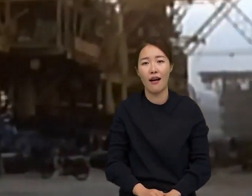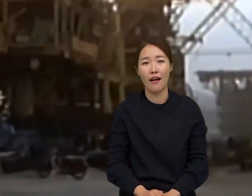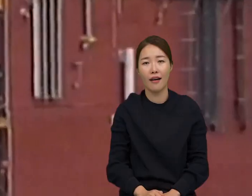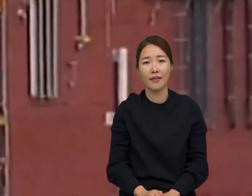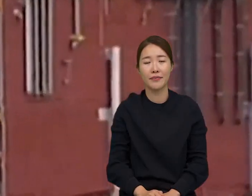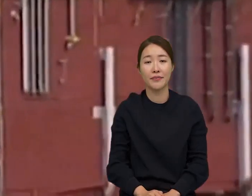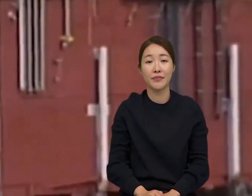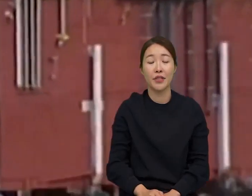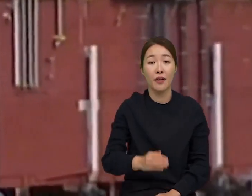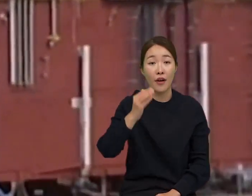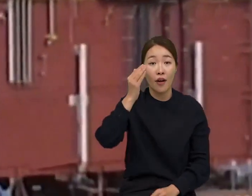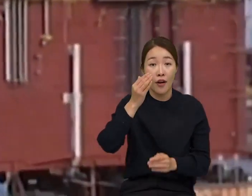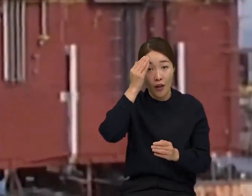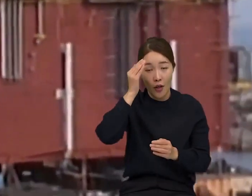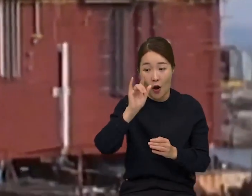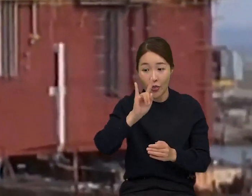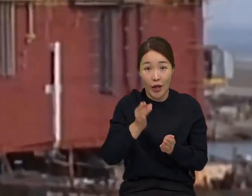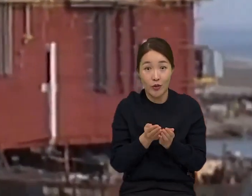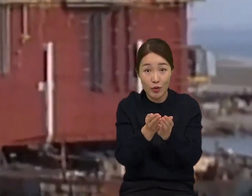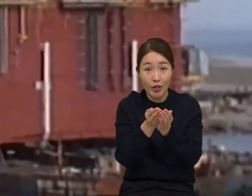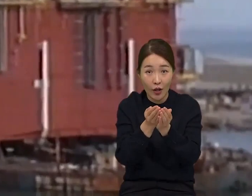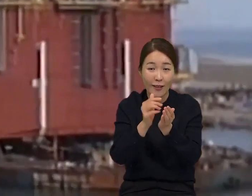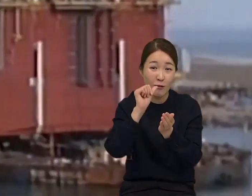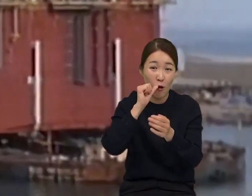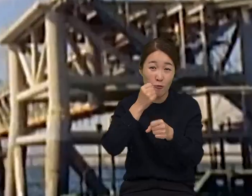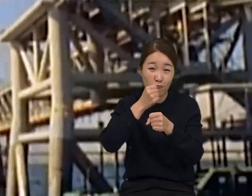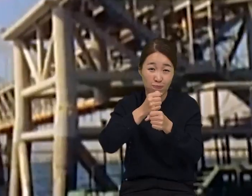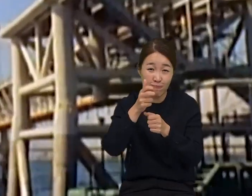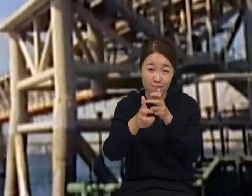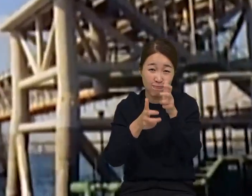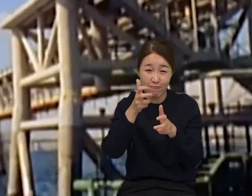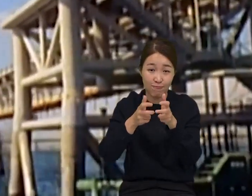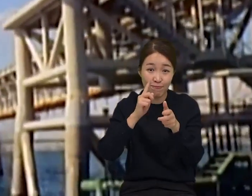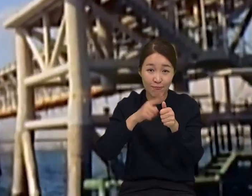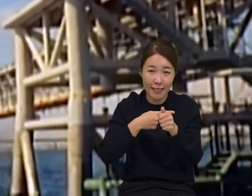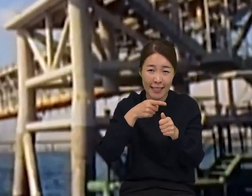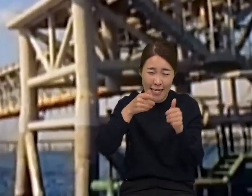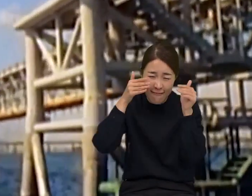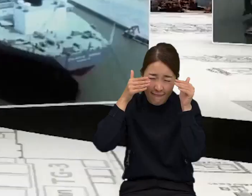현대조선은 이 철 구조물 사업으로 조선 사업에 부진을 메웠다.